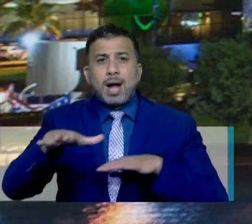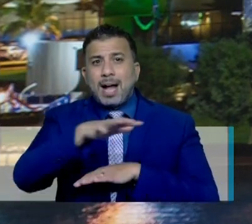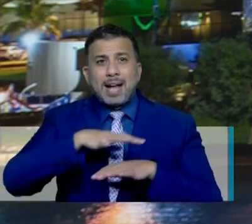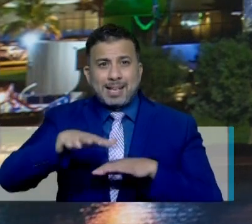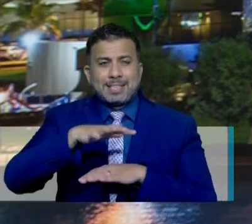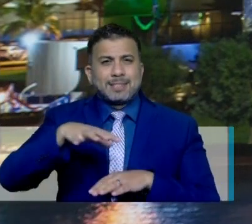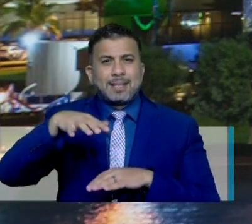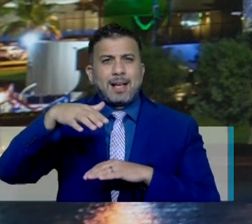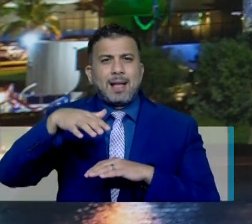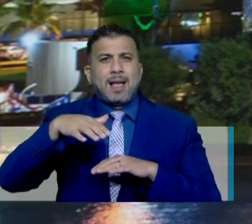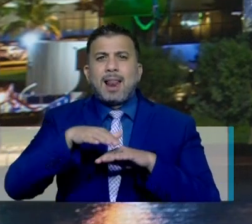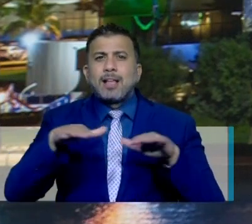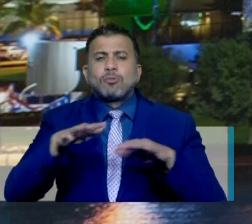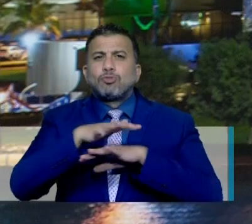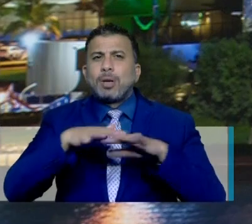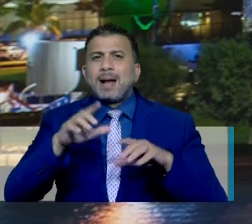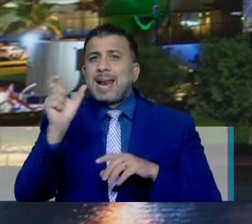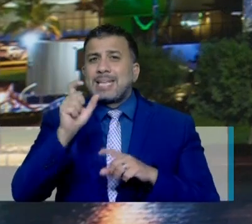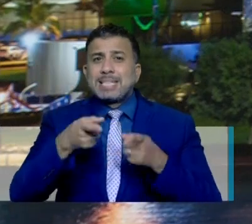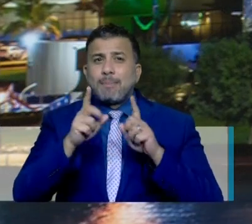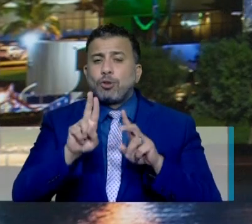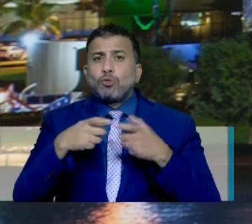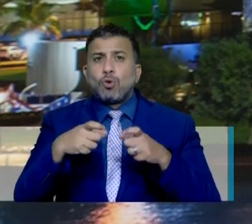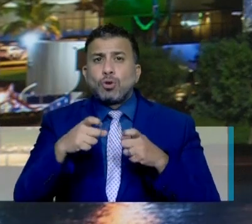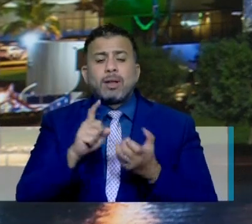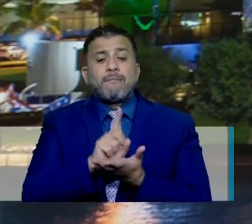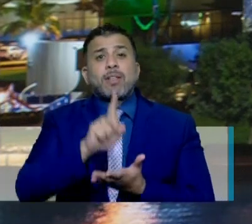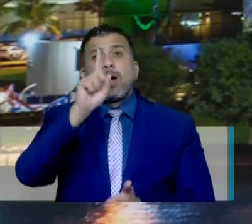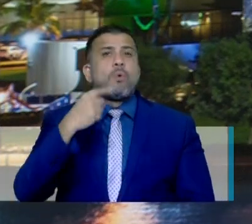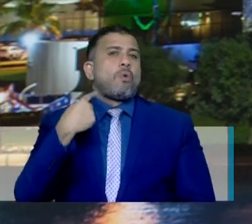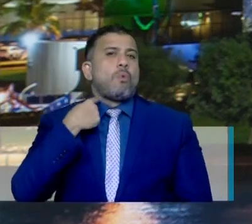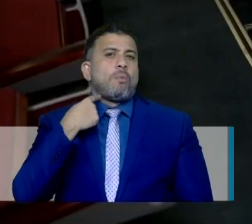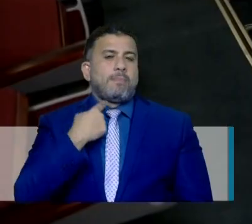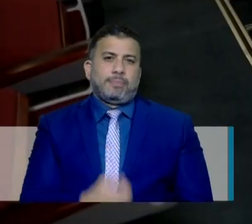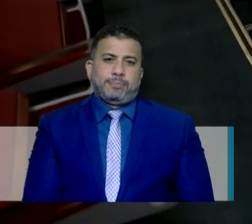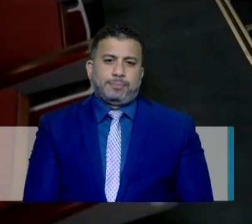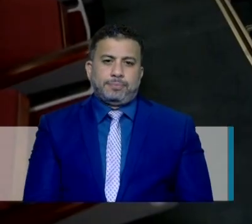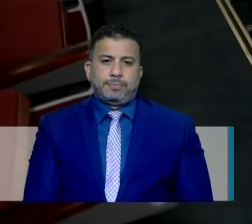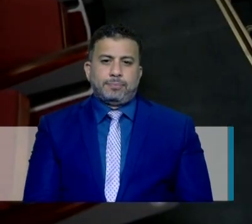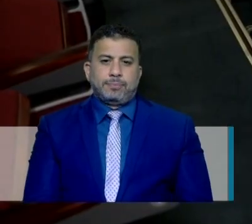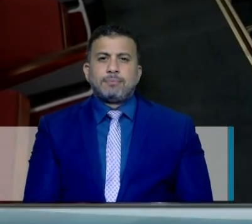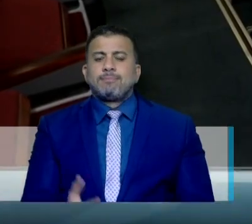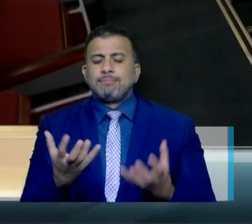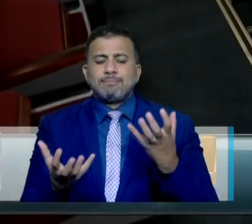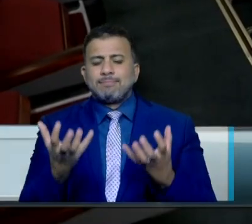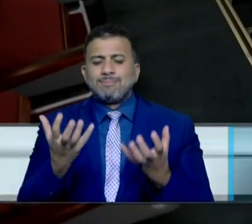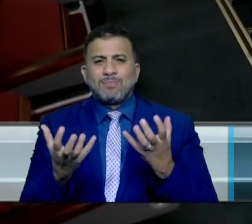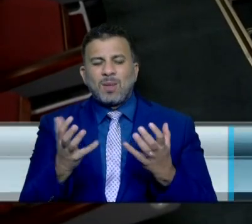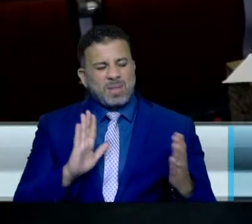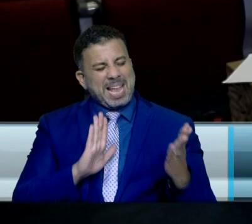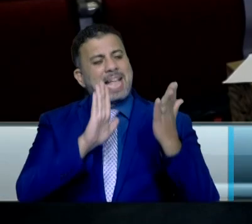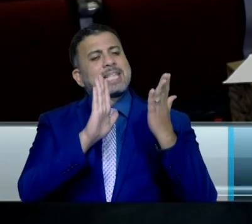الهادئ والشبكه الاسلاميه لتكنولوجيا الفضاء والعلوم التوازن الاقليمي